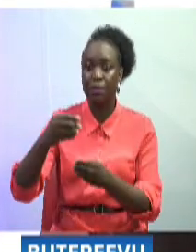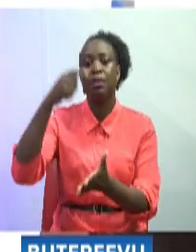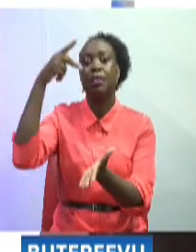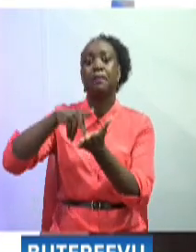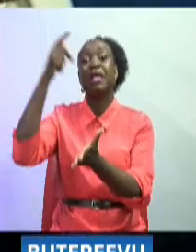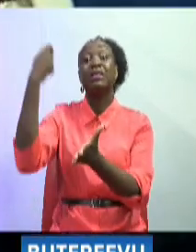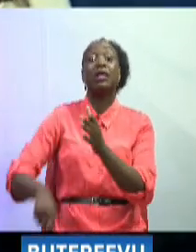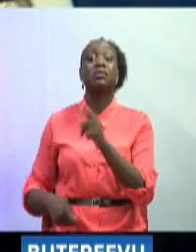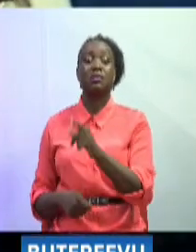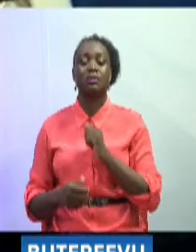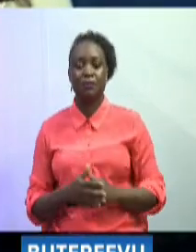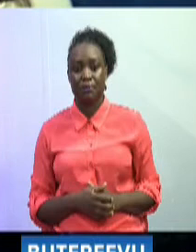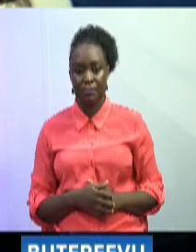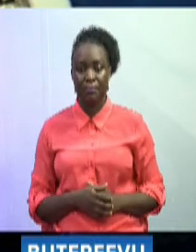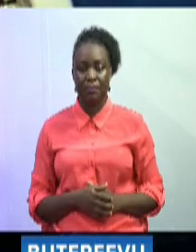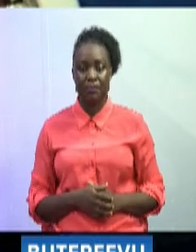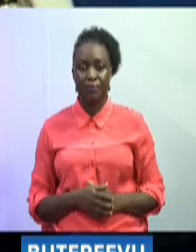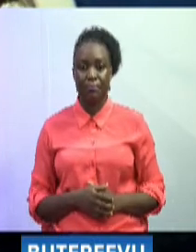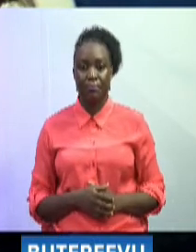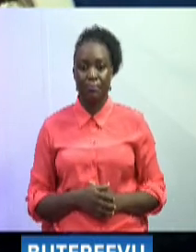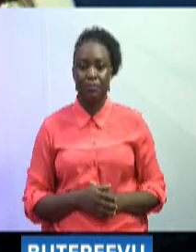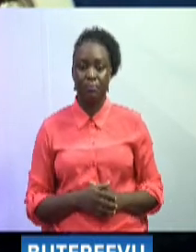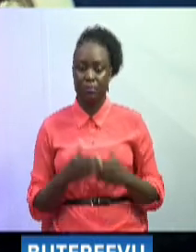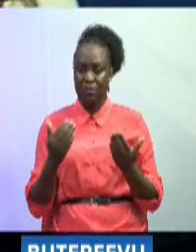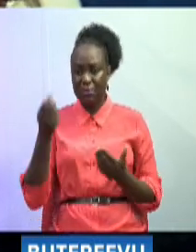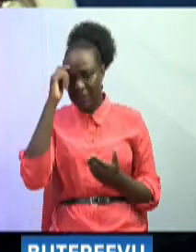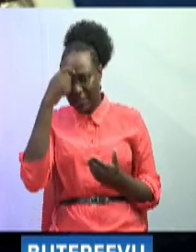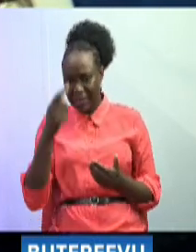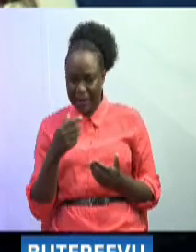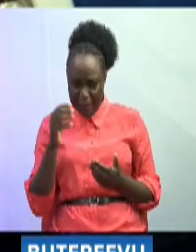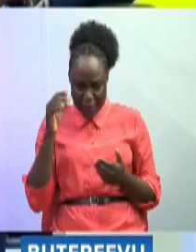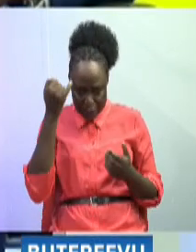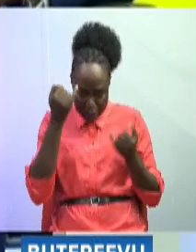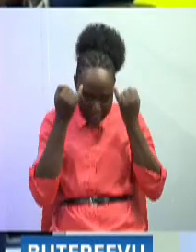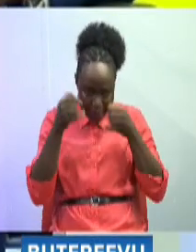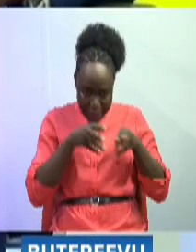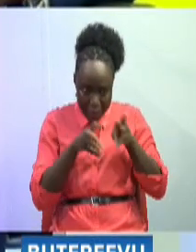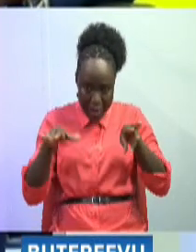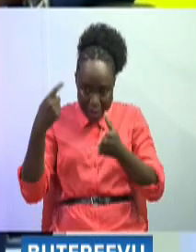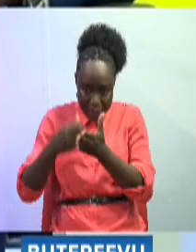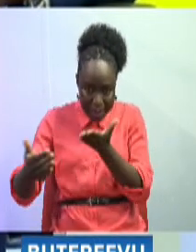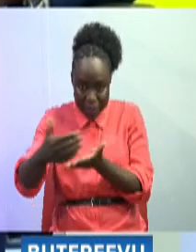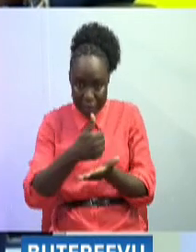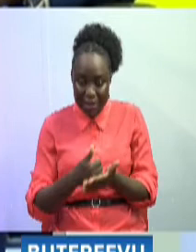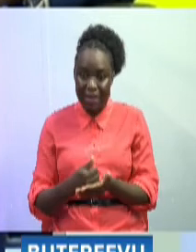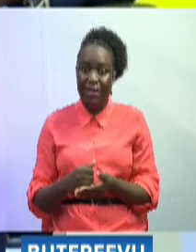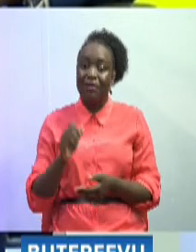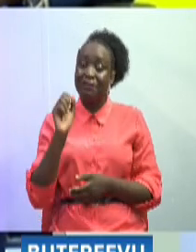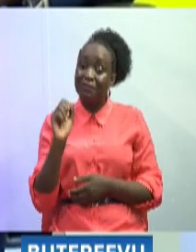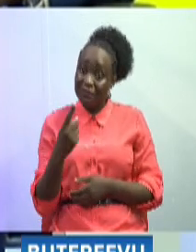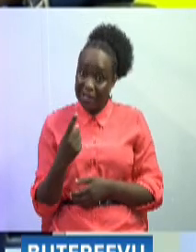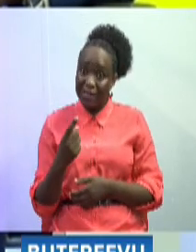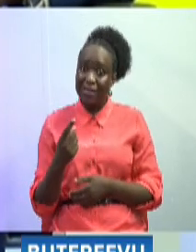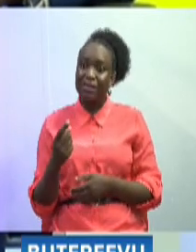the holding tax. Abakulu bagamba nti nga gavumenti eyagala okugaziya amakubo agavaamu omusolo esooka ejjawo okusonyiwa bamusiga nsimbi